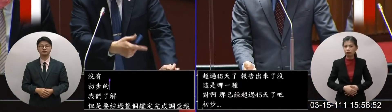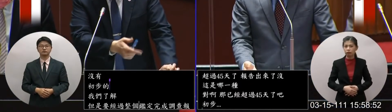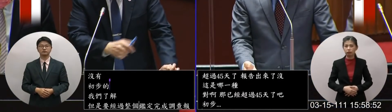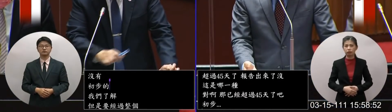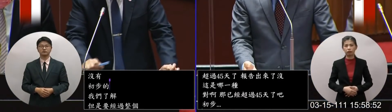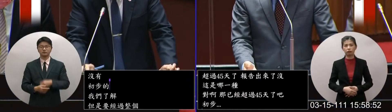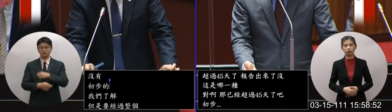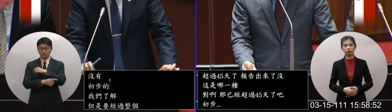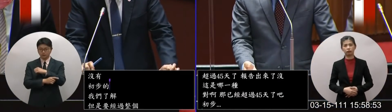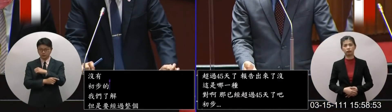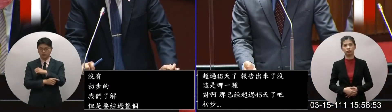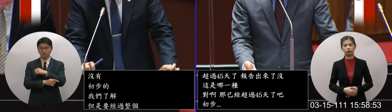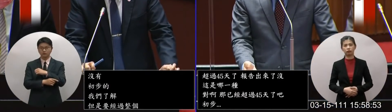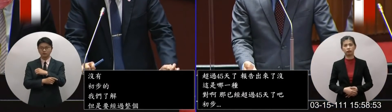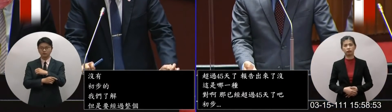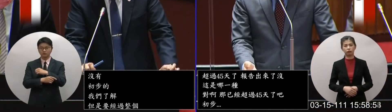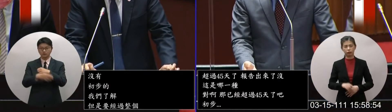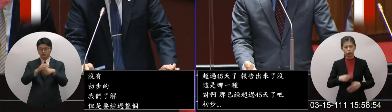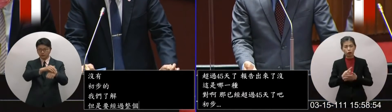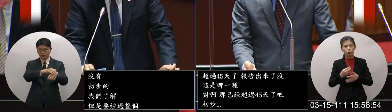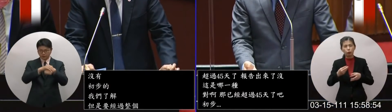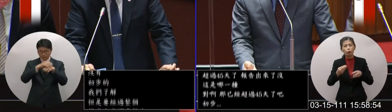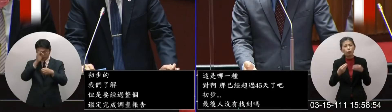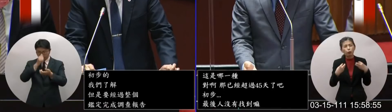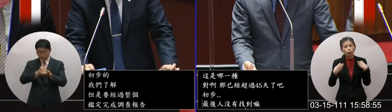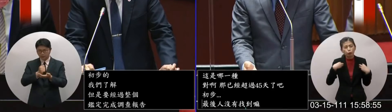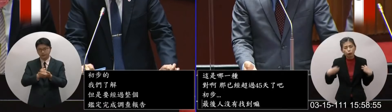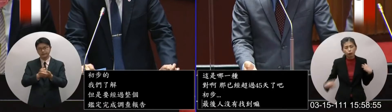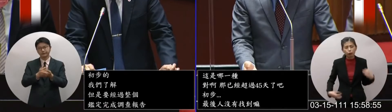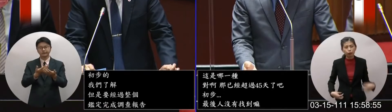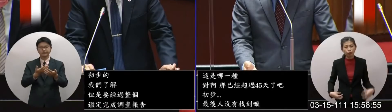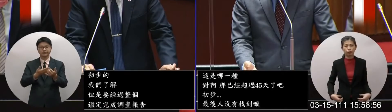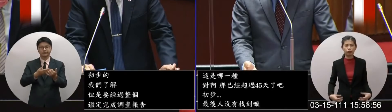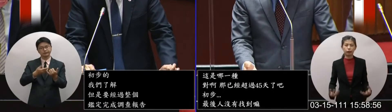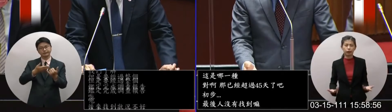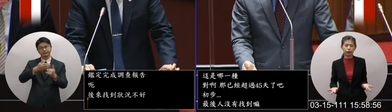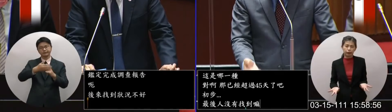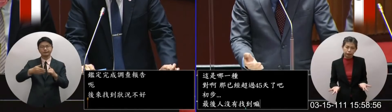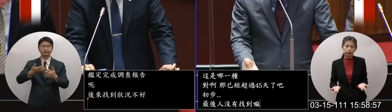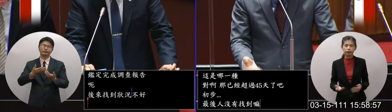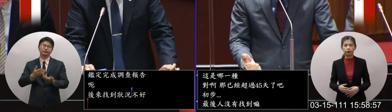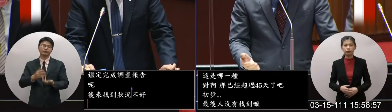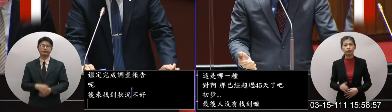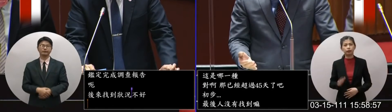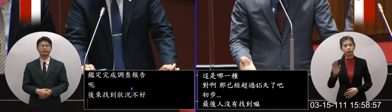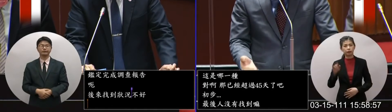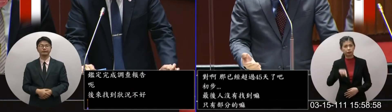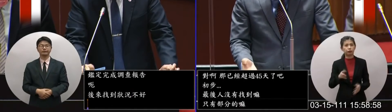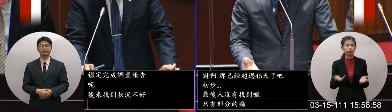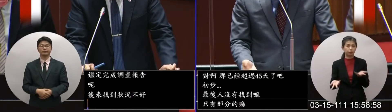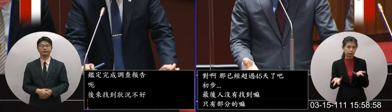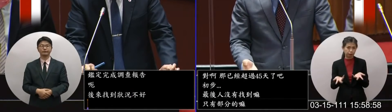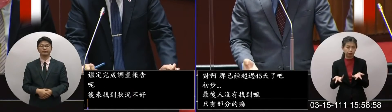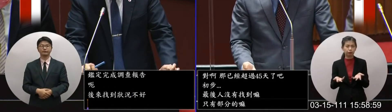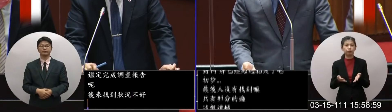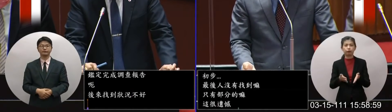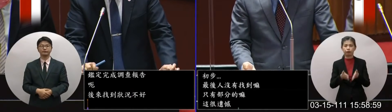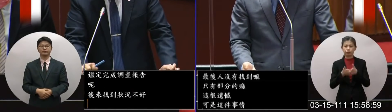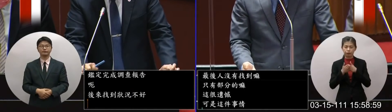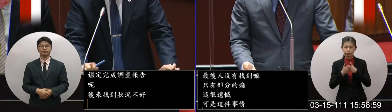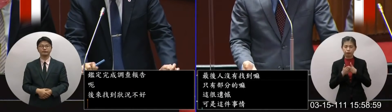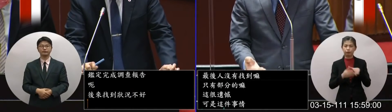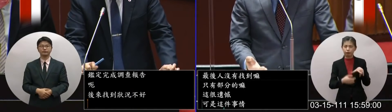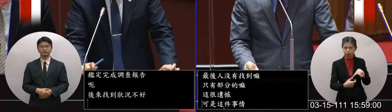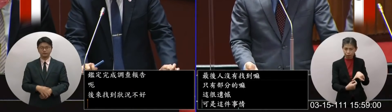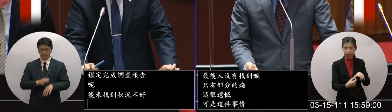后来最后找到状况不好。 只有部分的嘛，对不对？这很遗憾啊。可是这件事情你还是要给大家一个交